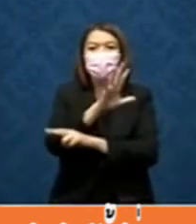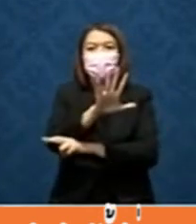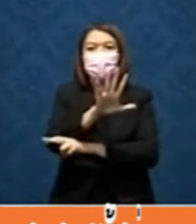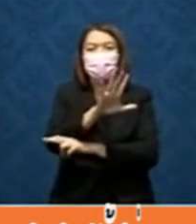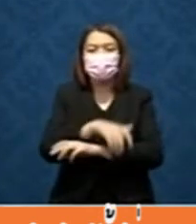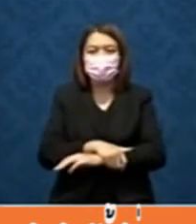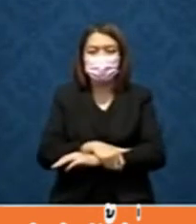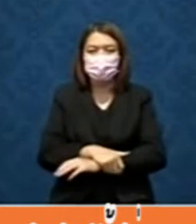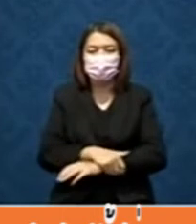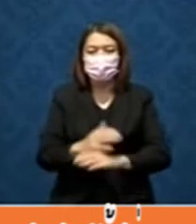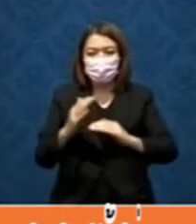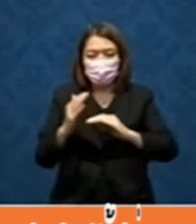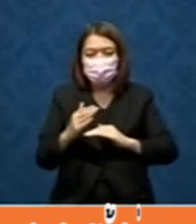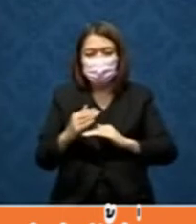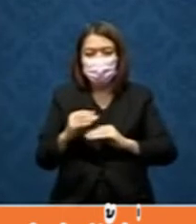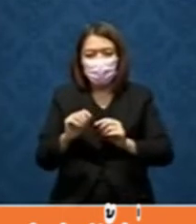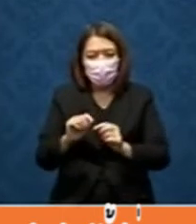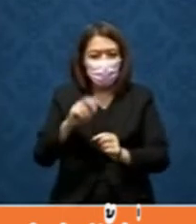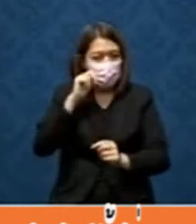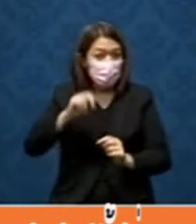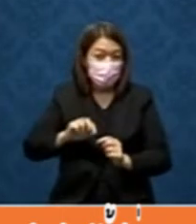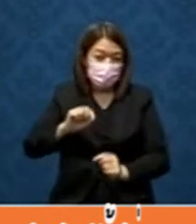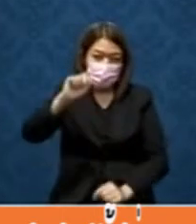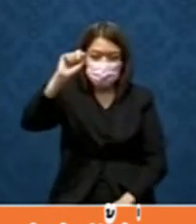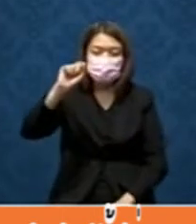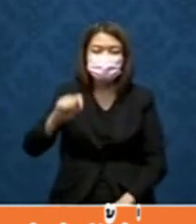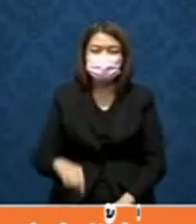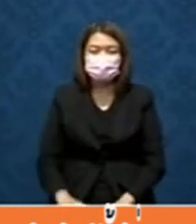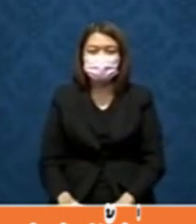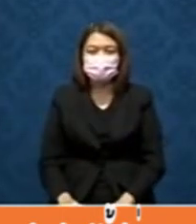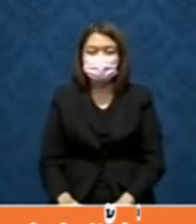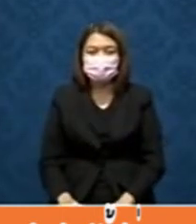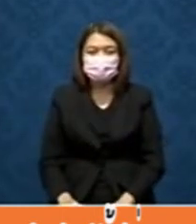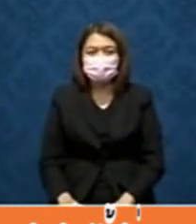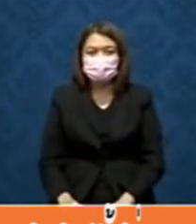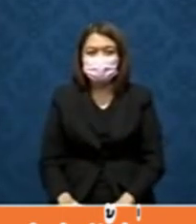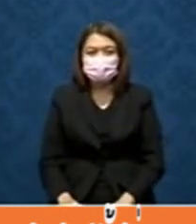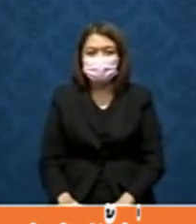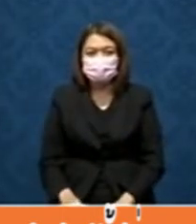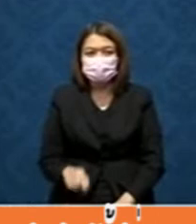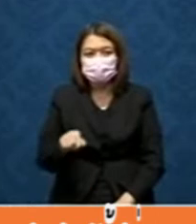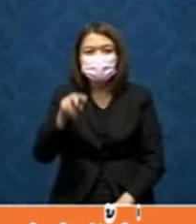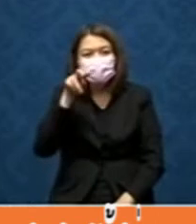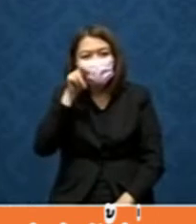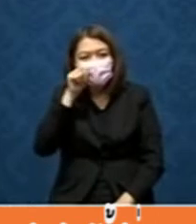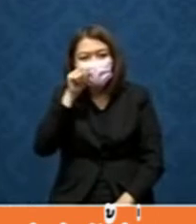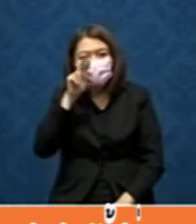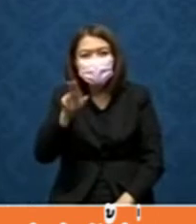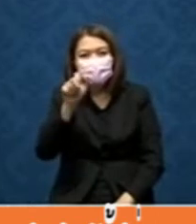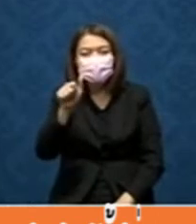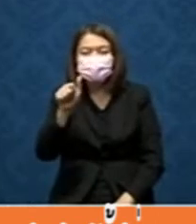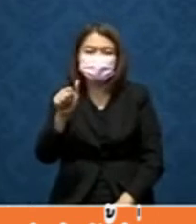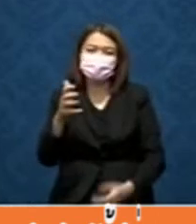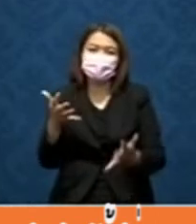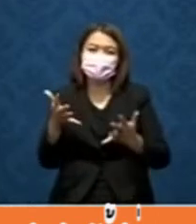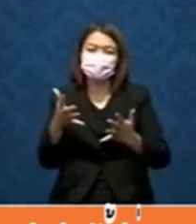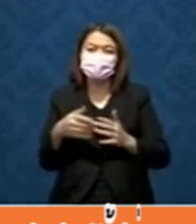าจัหดถๆ มาก็มีปริมาณที่สูงเช่นเดียวกันแต่ได้เหไครับว่าระดับของการใช้น้ำได้แ